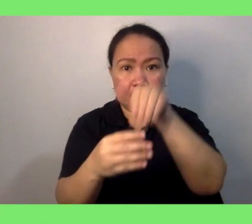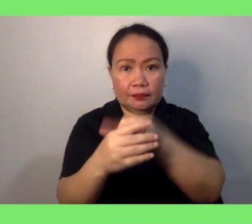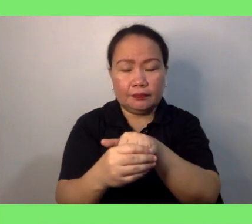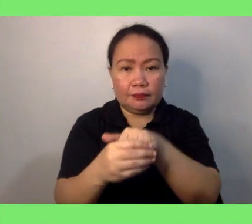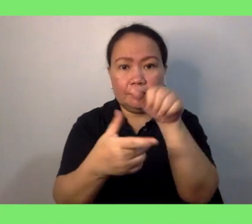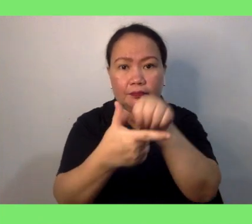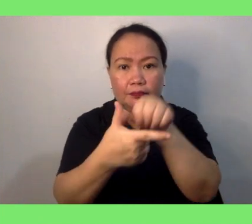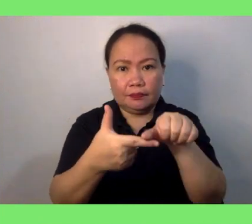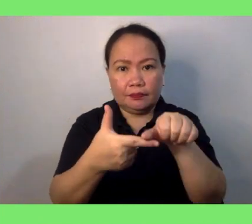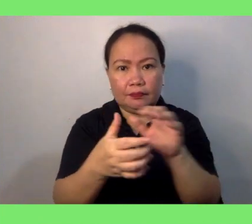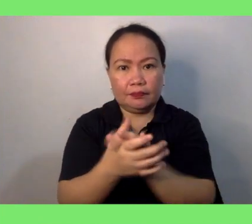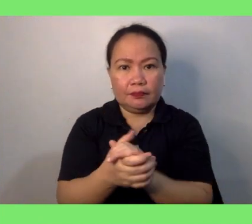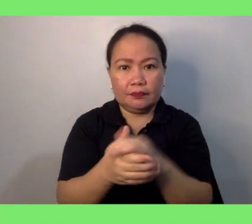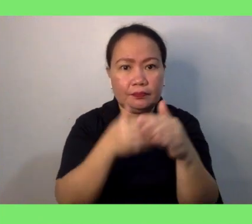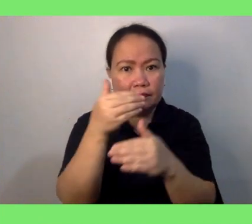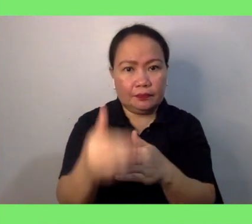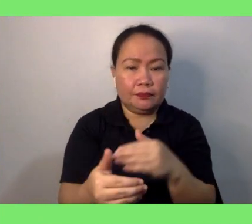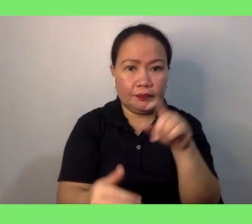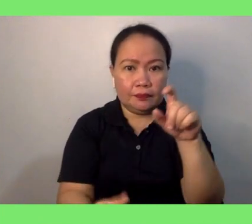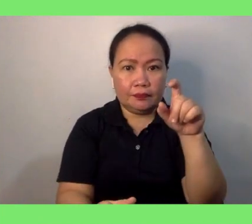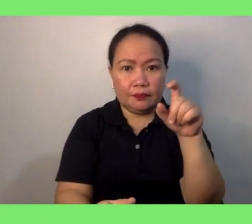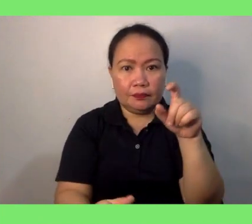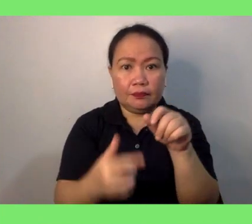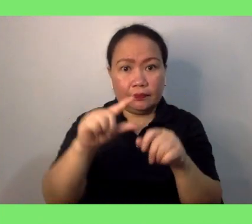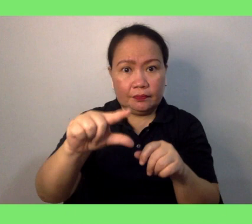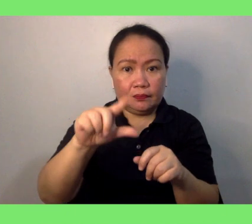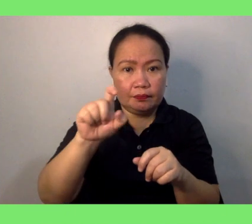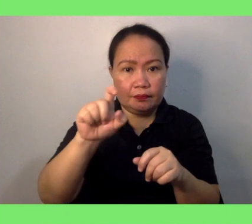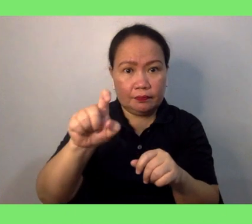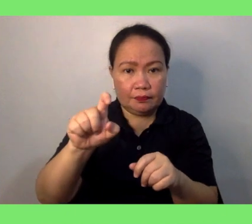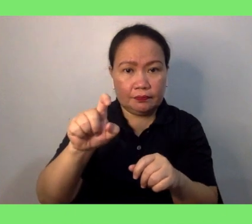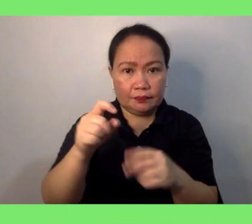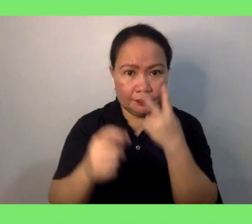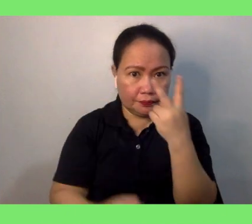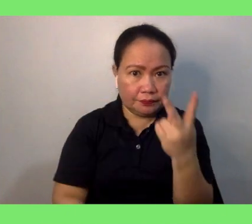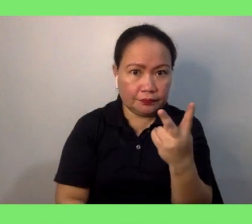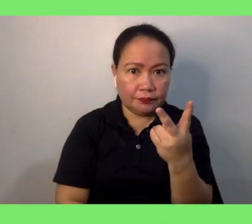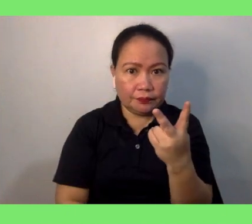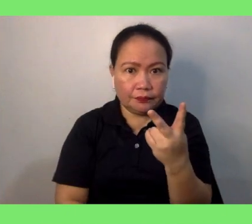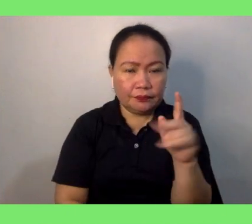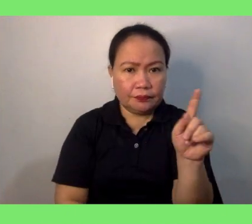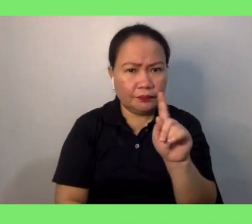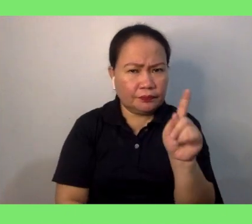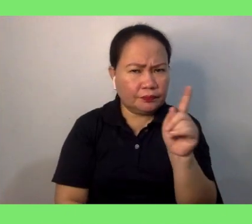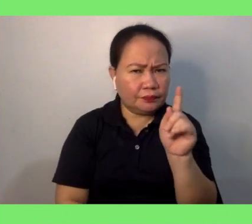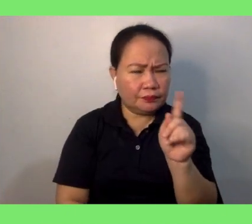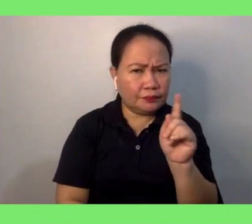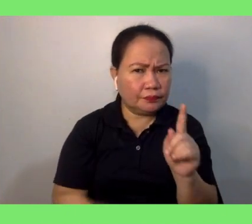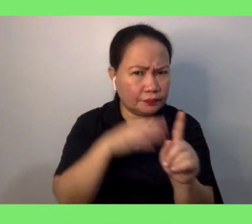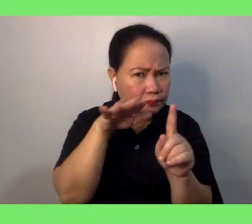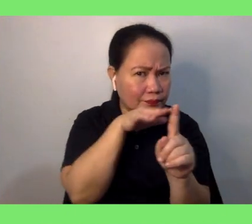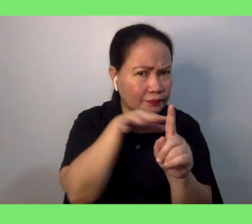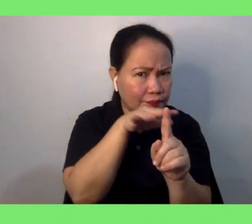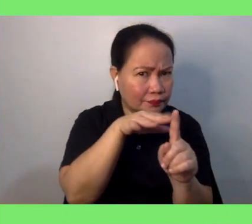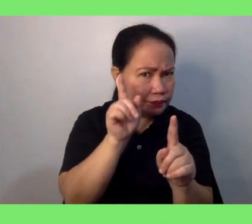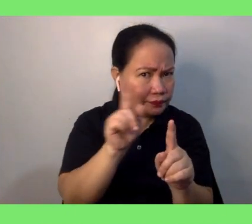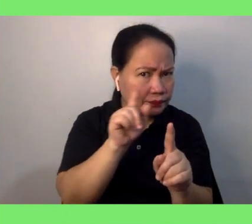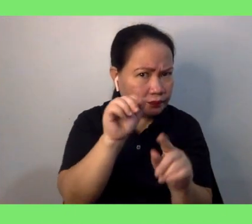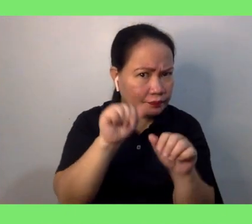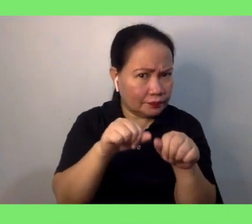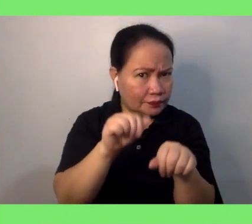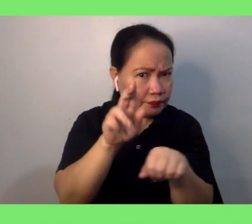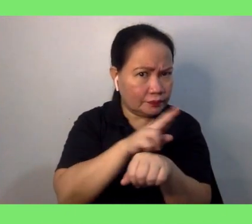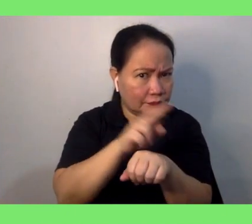Y. Okay, proceed tayo kay angle X. So, tingnan mo yung figure mo, ano ang pwede mong gamitin. So, if this is